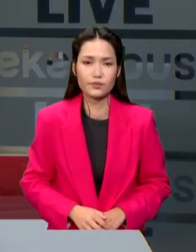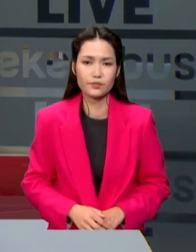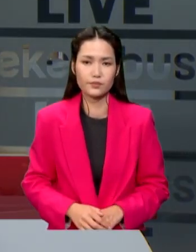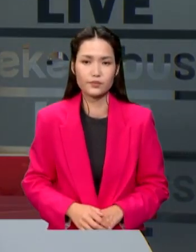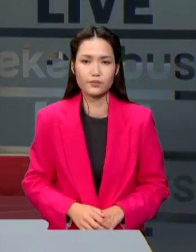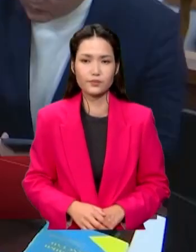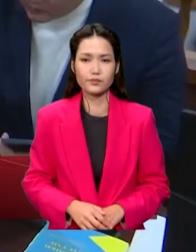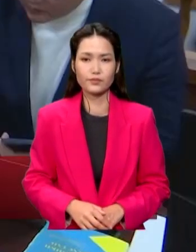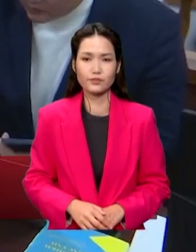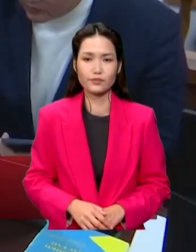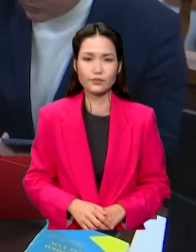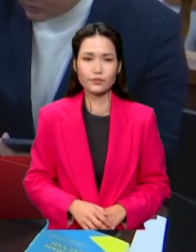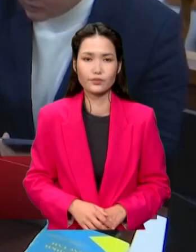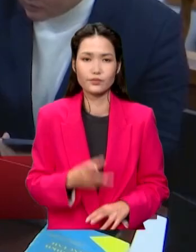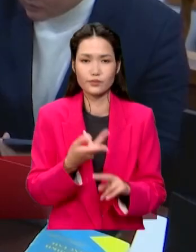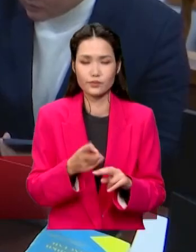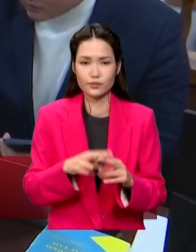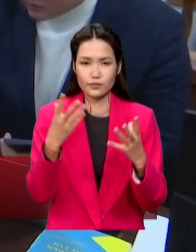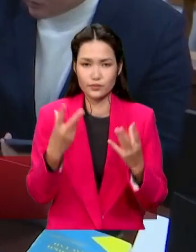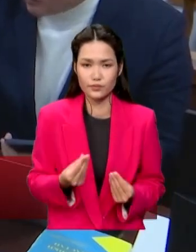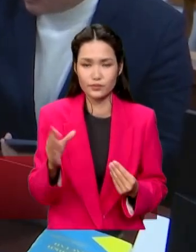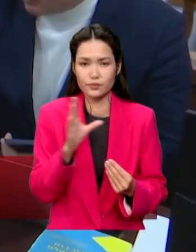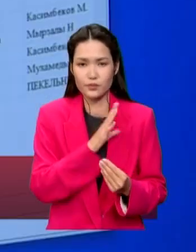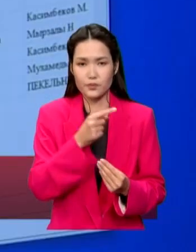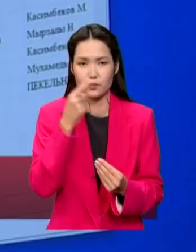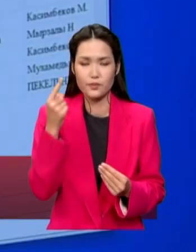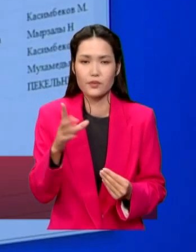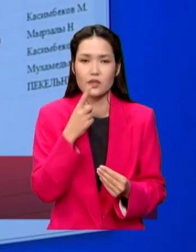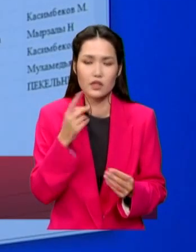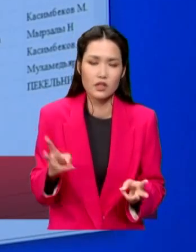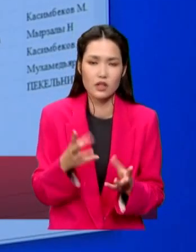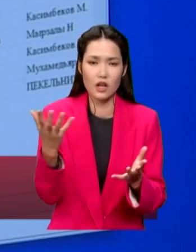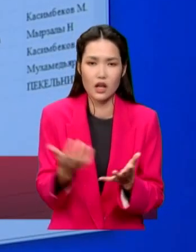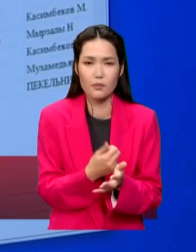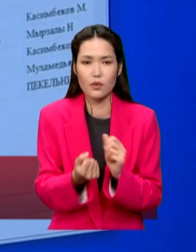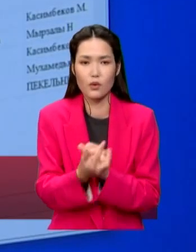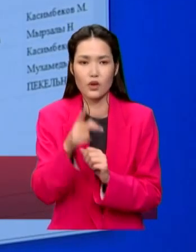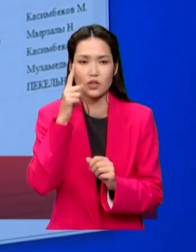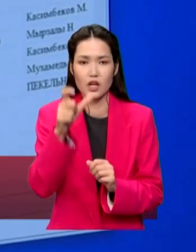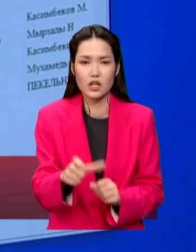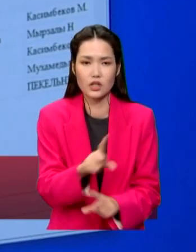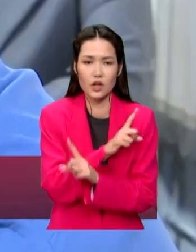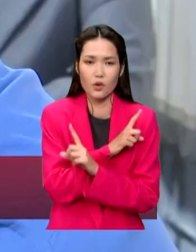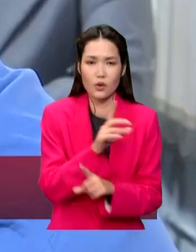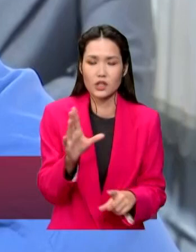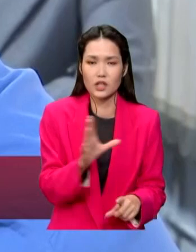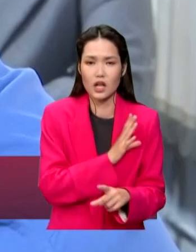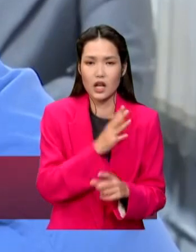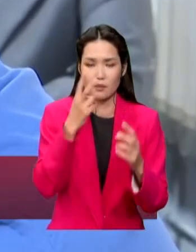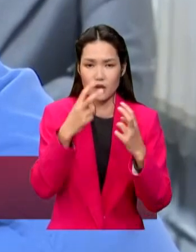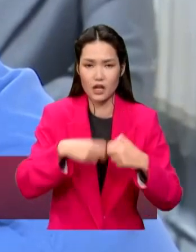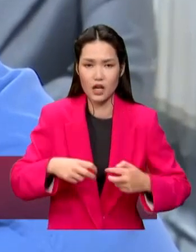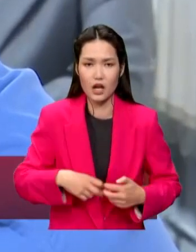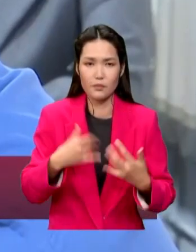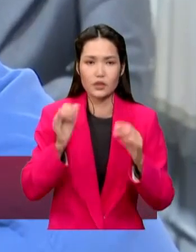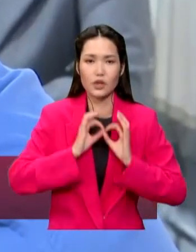қатысын. Бұл аядай ғана сот залында қызыл жалынан қаза тапқан 13 жас жігіттің өліміне қатысты іс қаралып жатыр. Бүгін